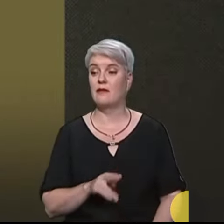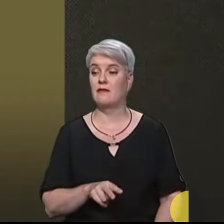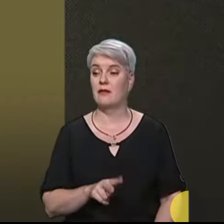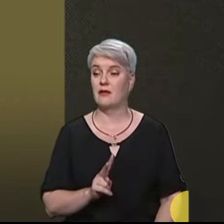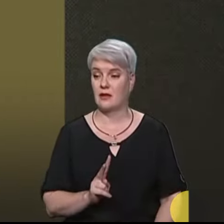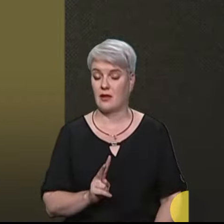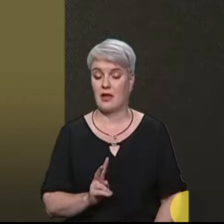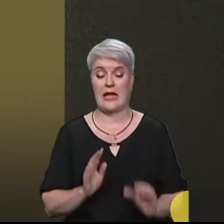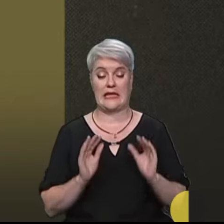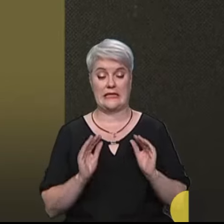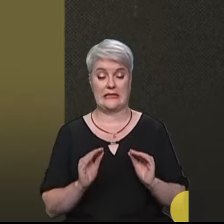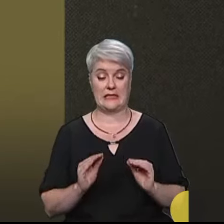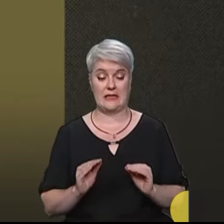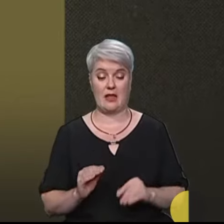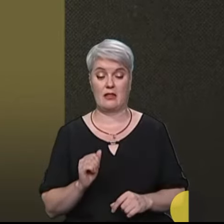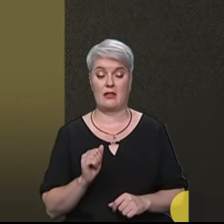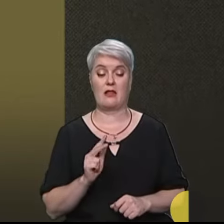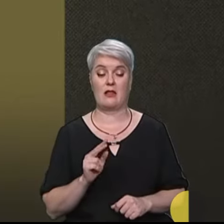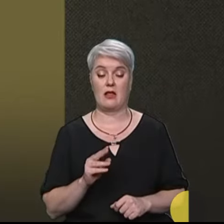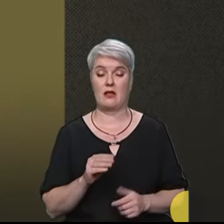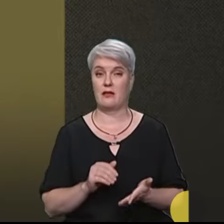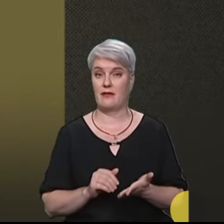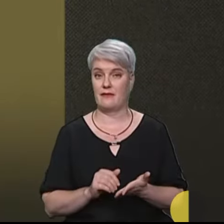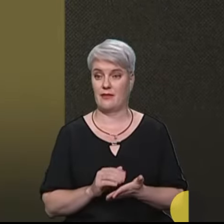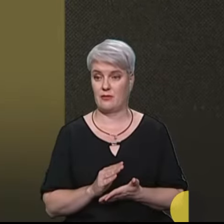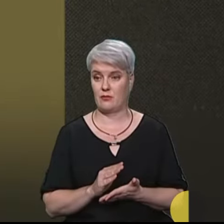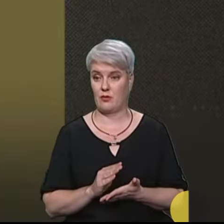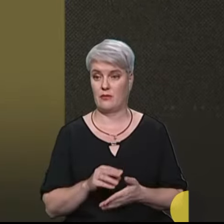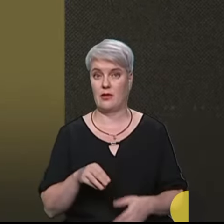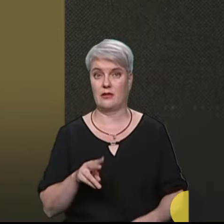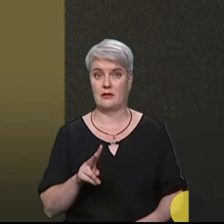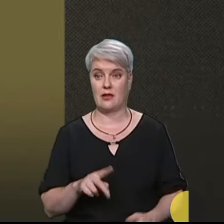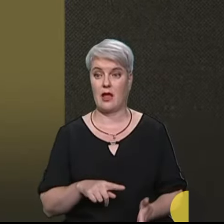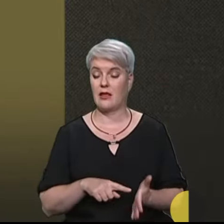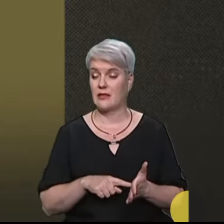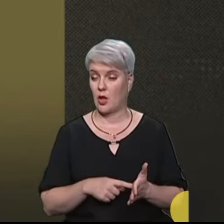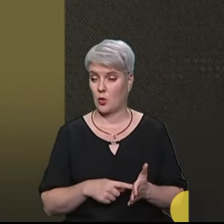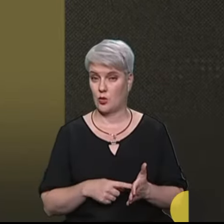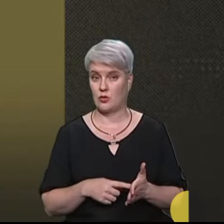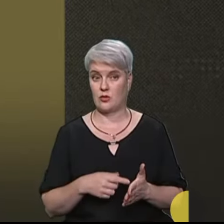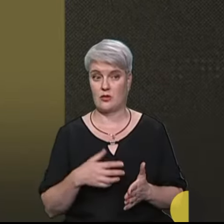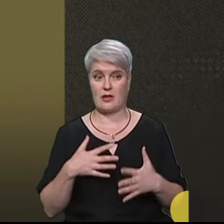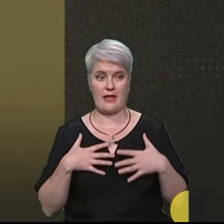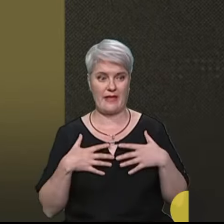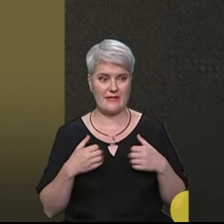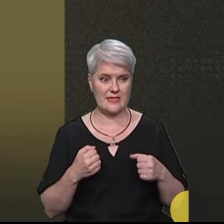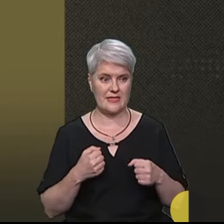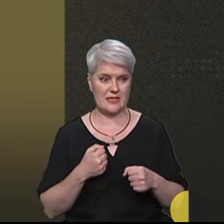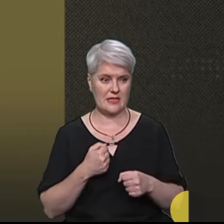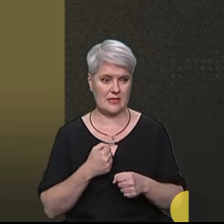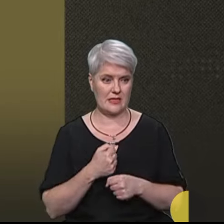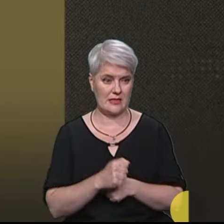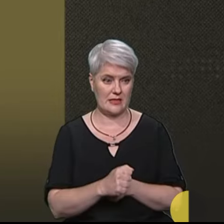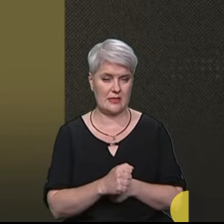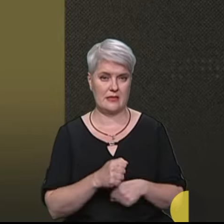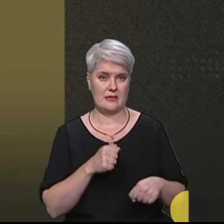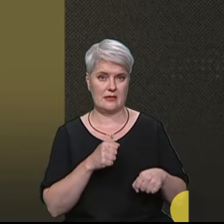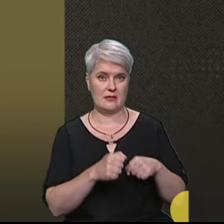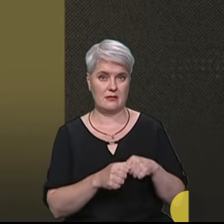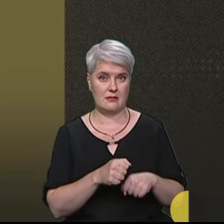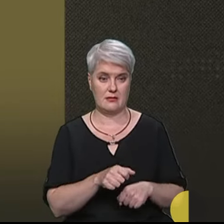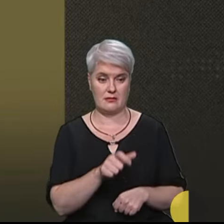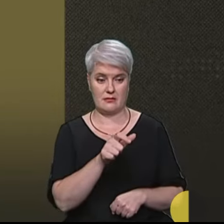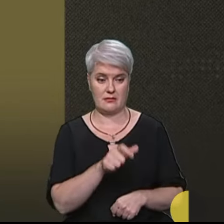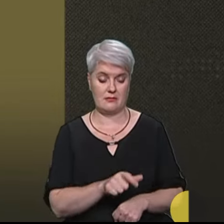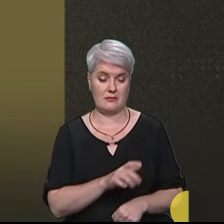склали акт відмови, йдеться у дописі. У ТЦК наголошують, що фізичного чи психологічного тиску на військового